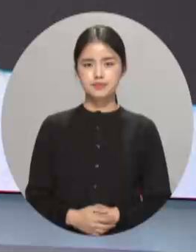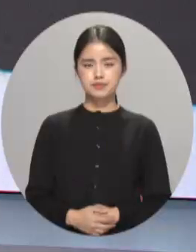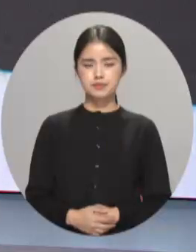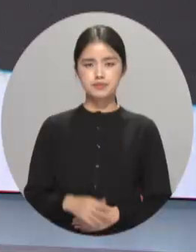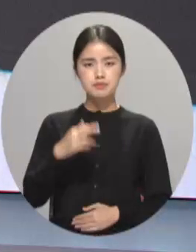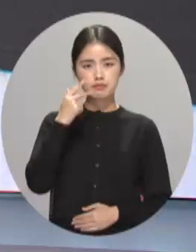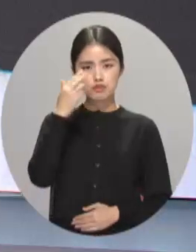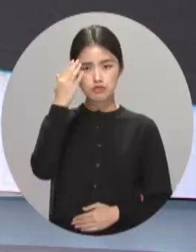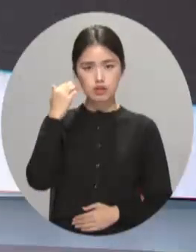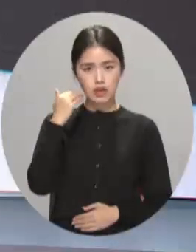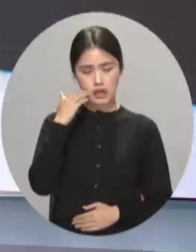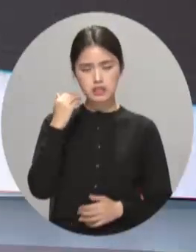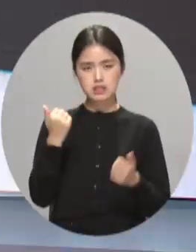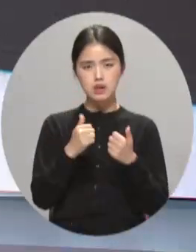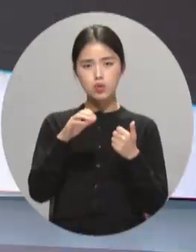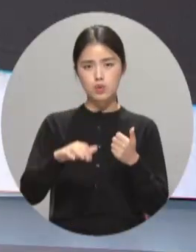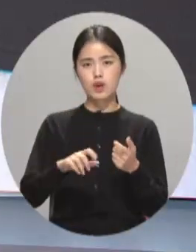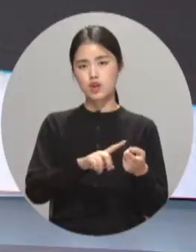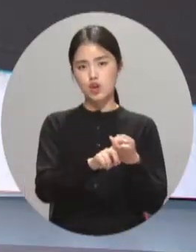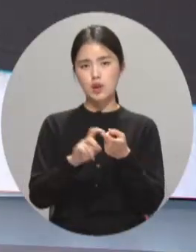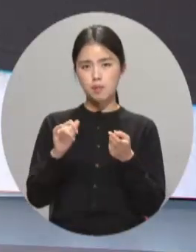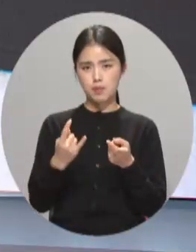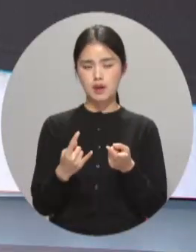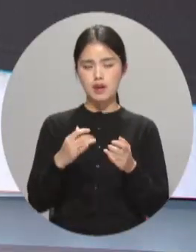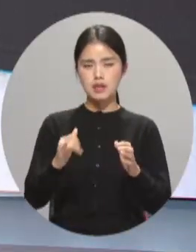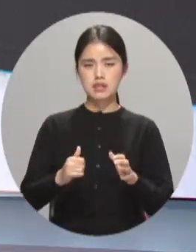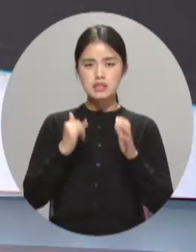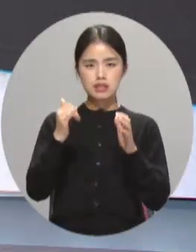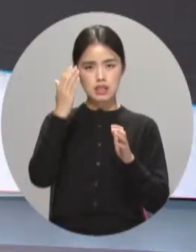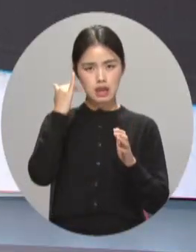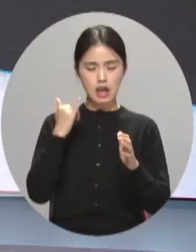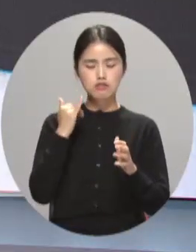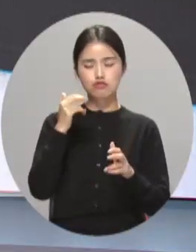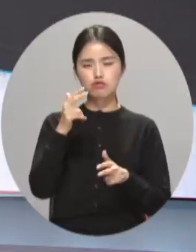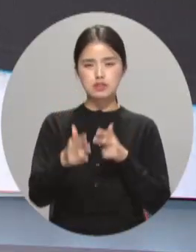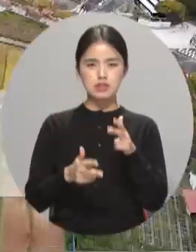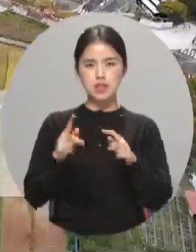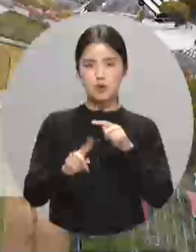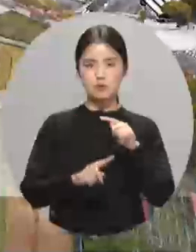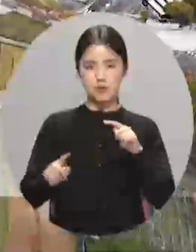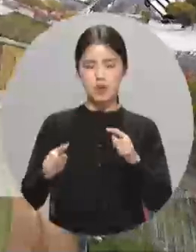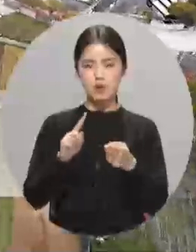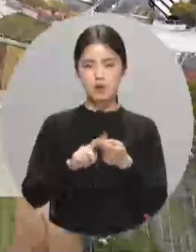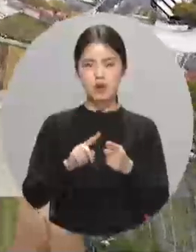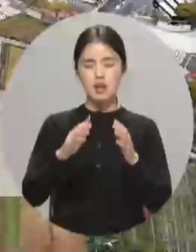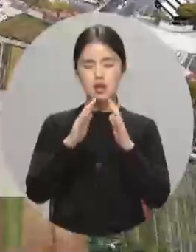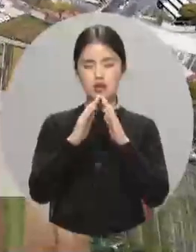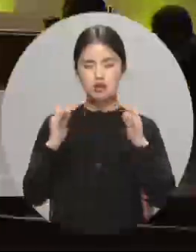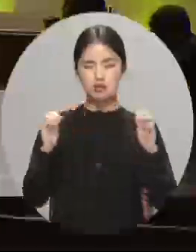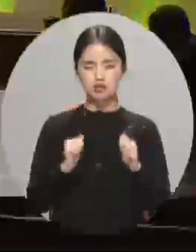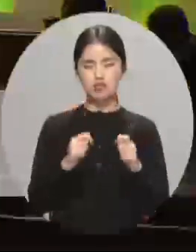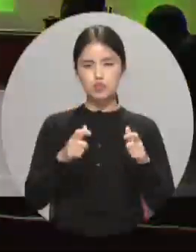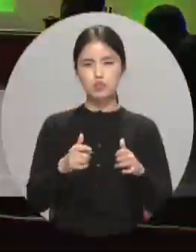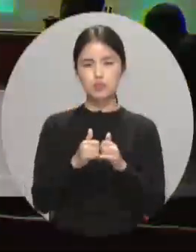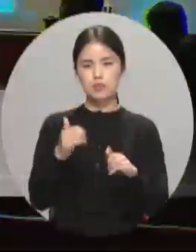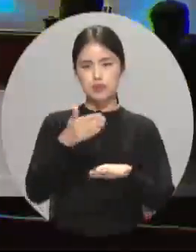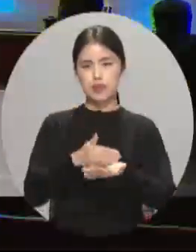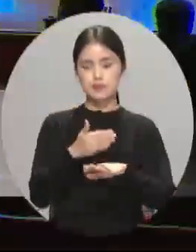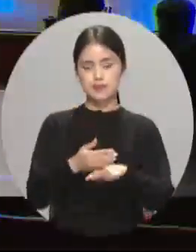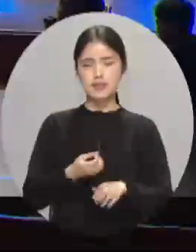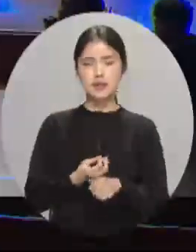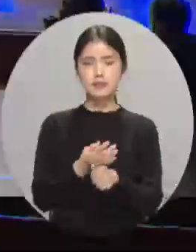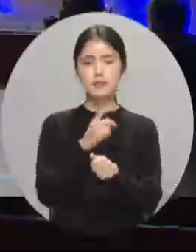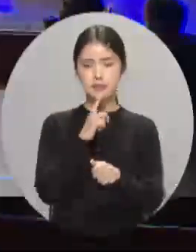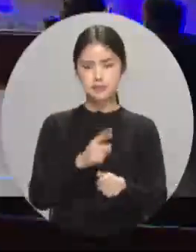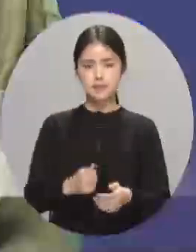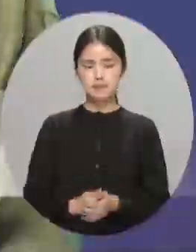미주 한인상공회의소 총연합회가 세계 한인 비즈니스 대회와 관련해 전북 도민들에게 감사의 뜻을 전했습니다 전북